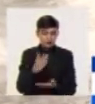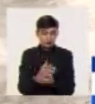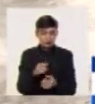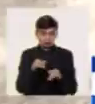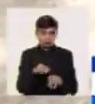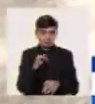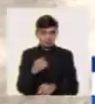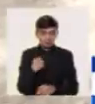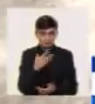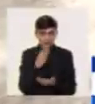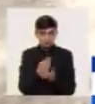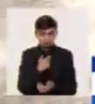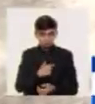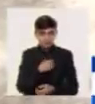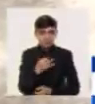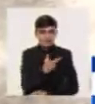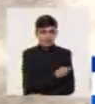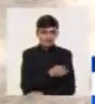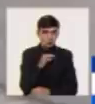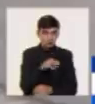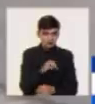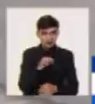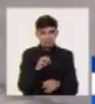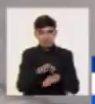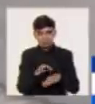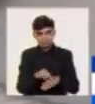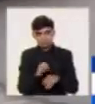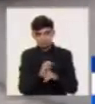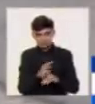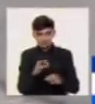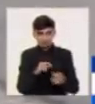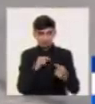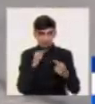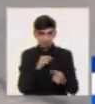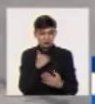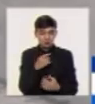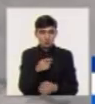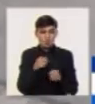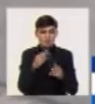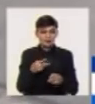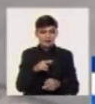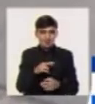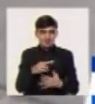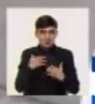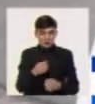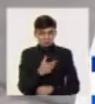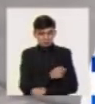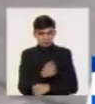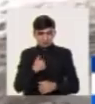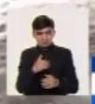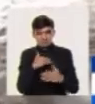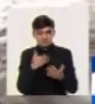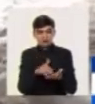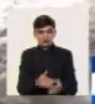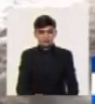енді Құдай сақтасын енді. Ондай вакцинадан да, аурудан да. По-любому для здоровья как-то опасно, да? Вот поэтому я бы не сақтасын, все бы,